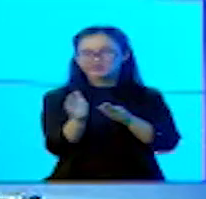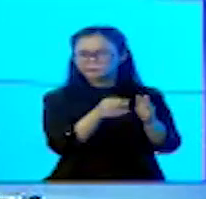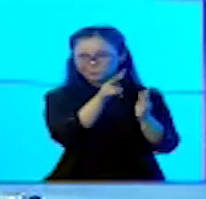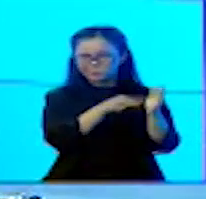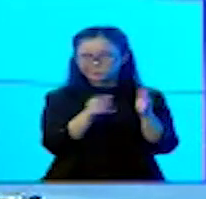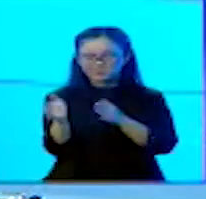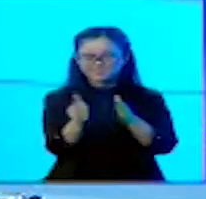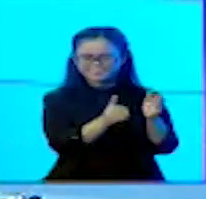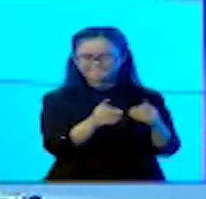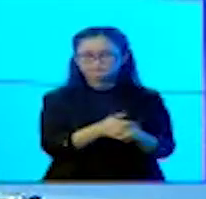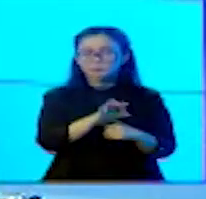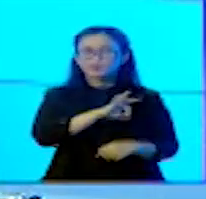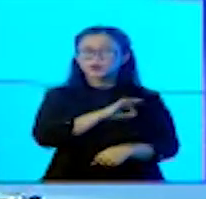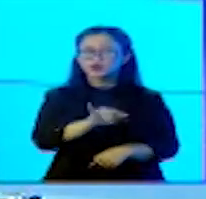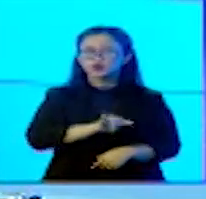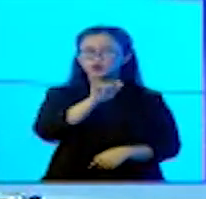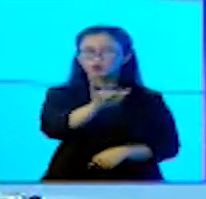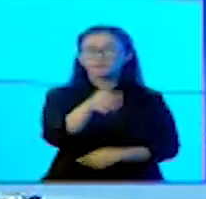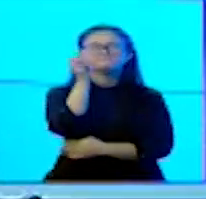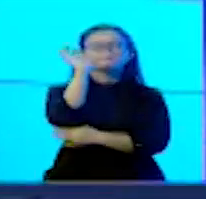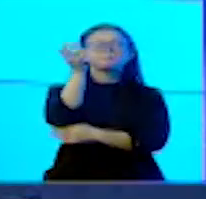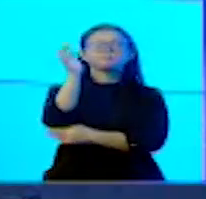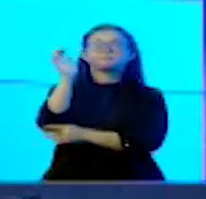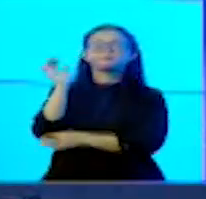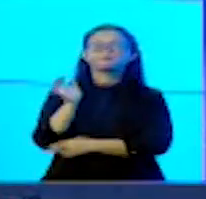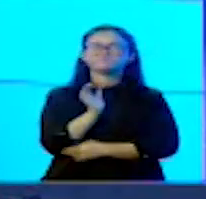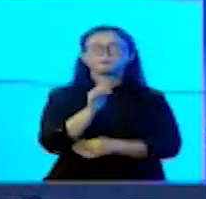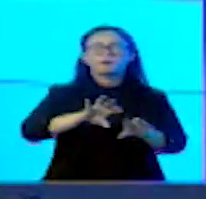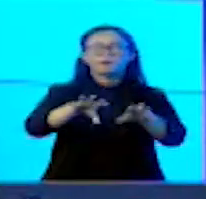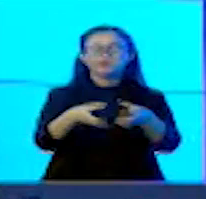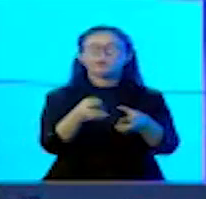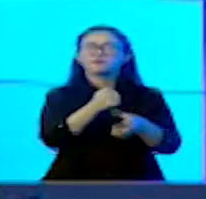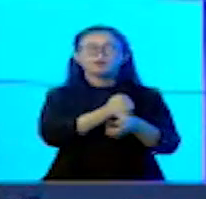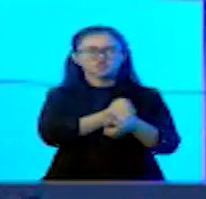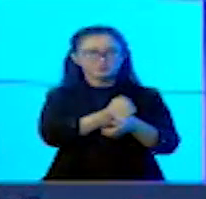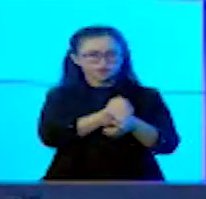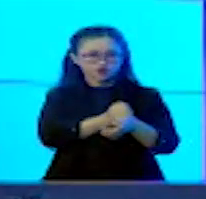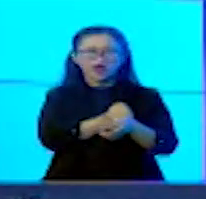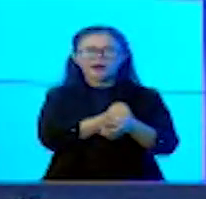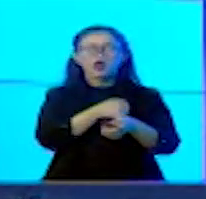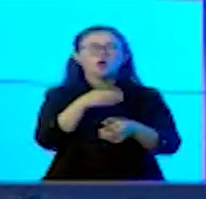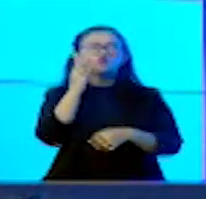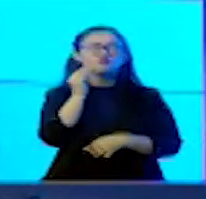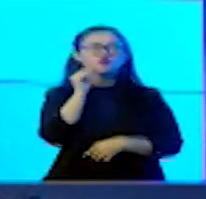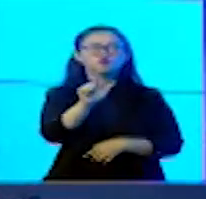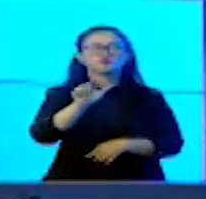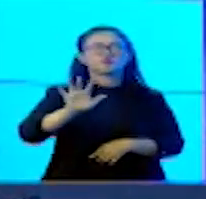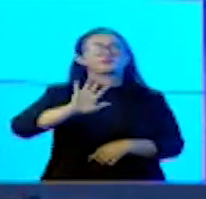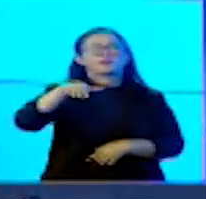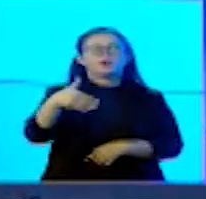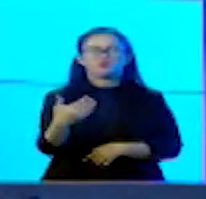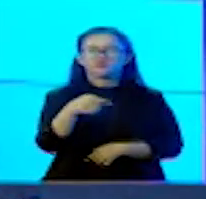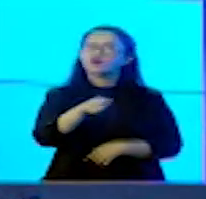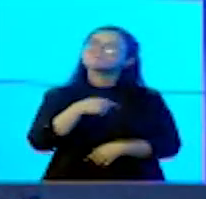informasi lain Presiden Joko Widodo berpidato pada sesi umum sidang umum ke-75 PBB dalam pidatonya presiden